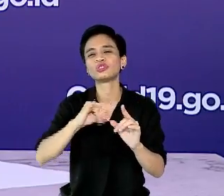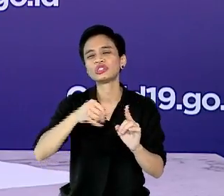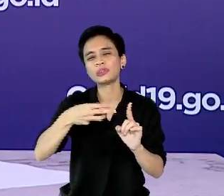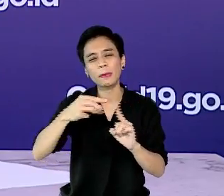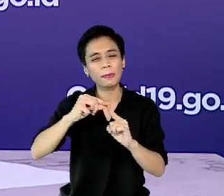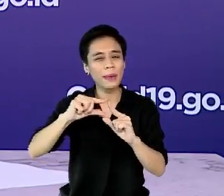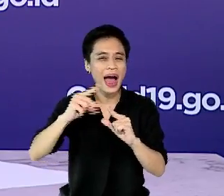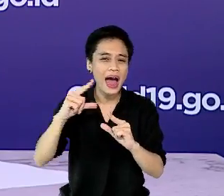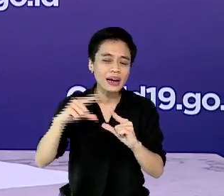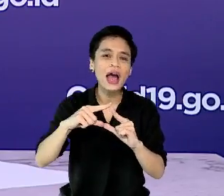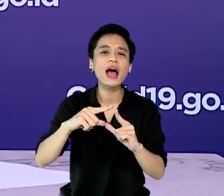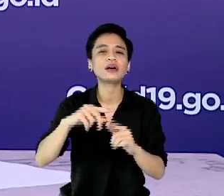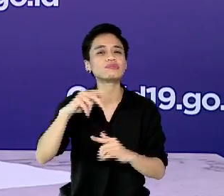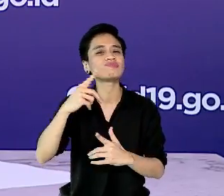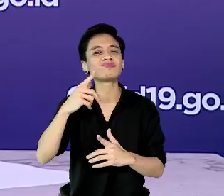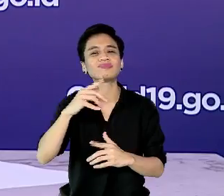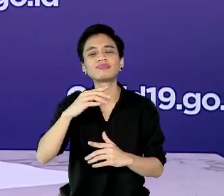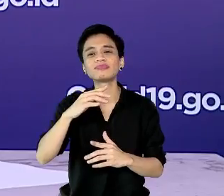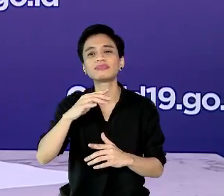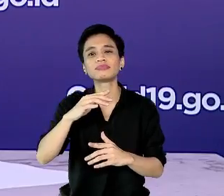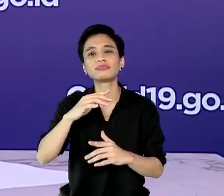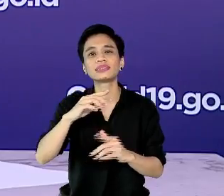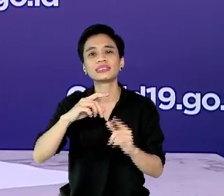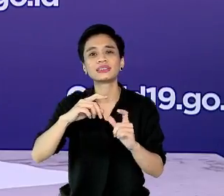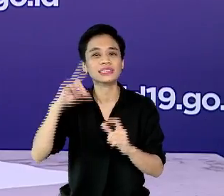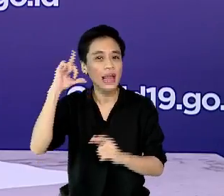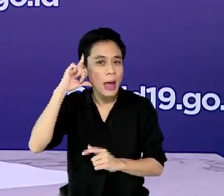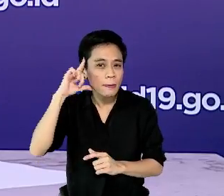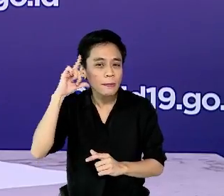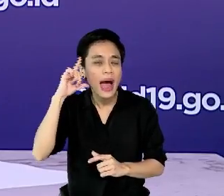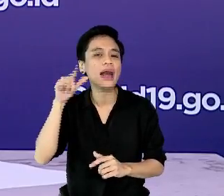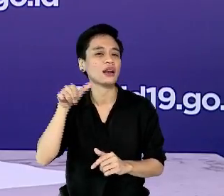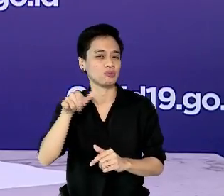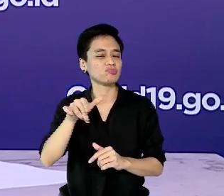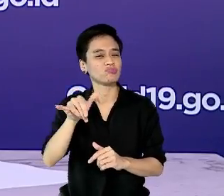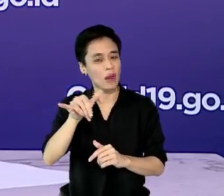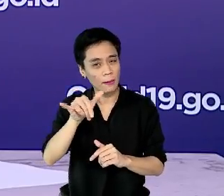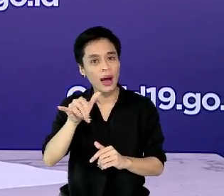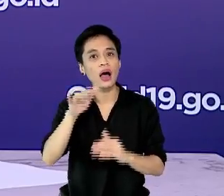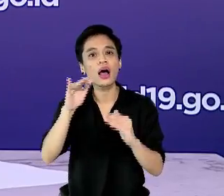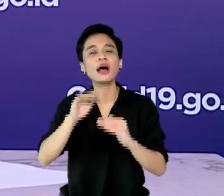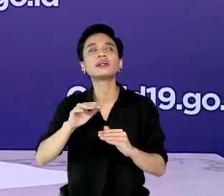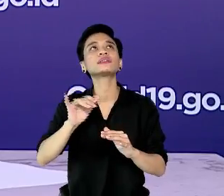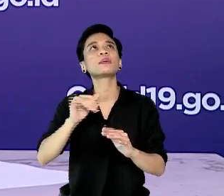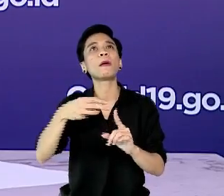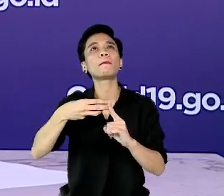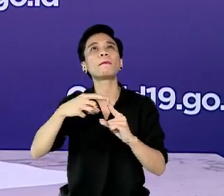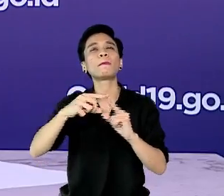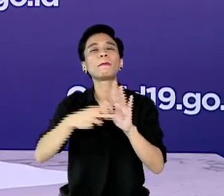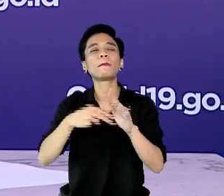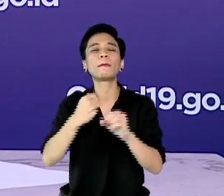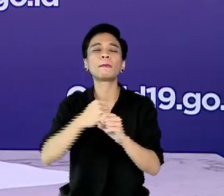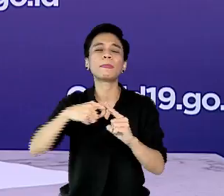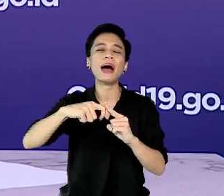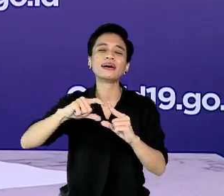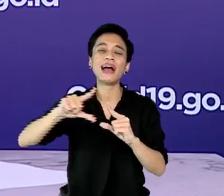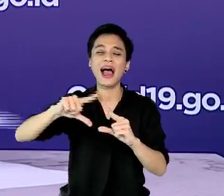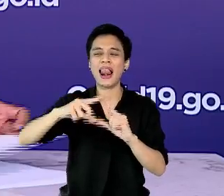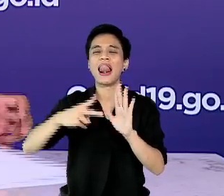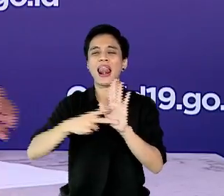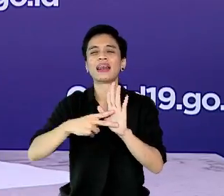Kabupaten Bantul dan Sleman di Provinsi Daerah Istimewa Yogyakarta, dan Kabupaten Bangkalan di Provinsi Jawa